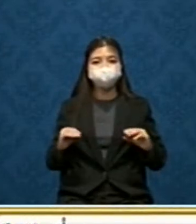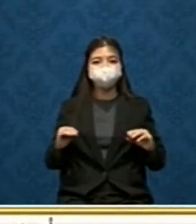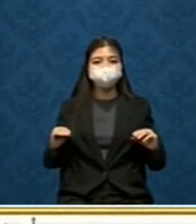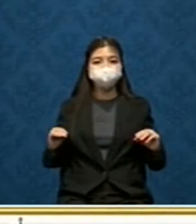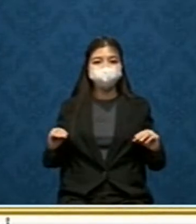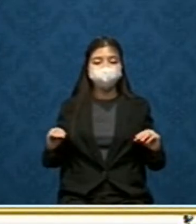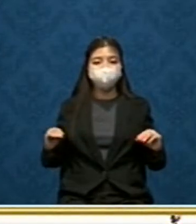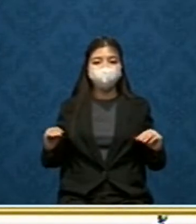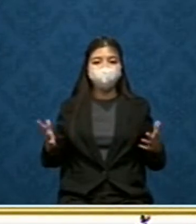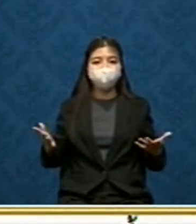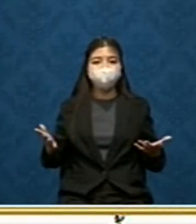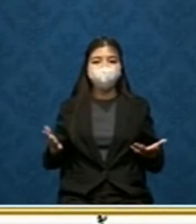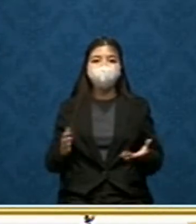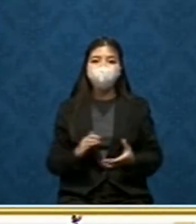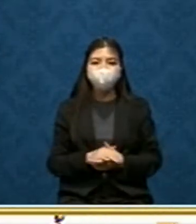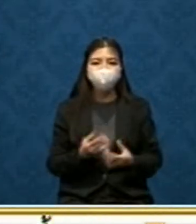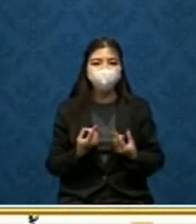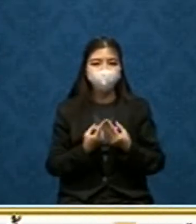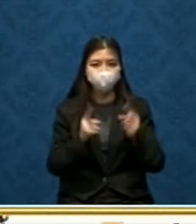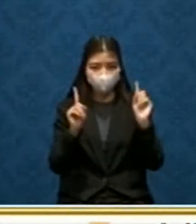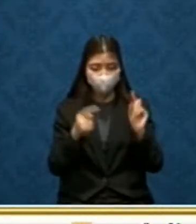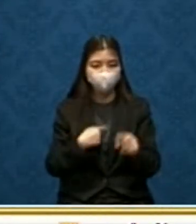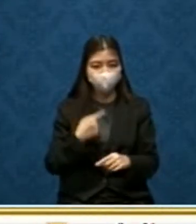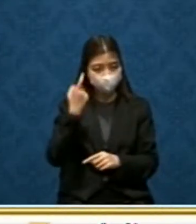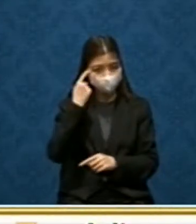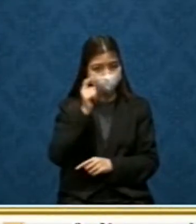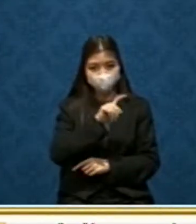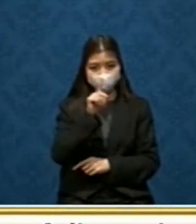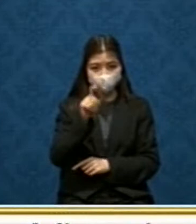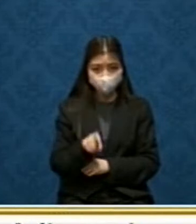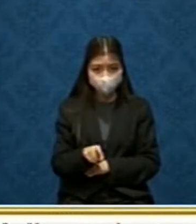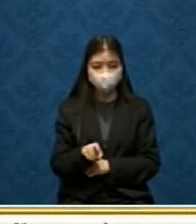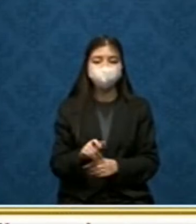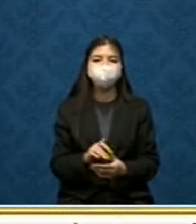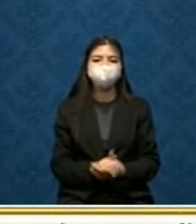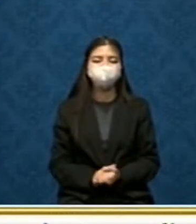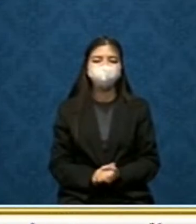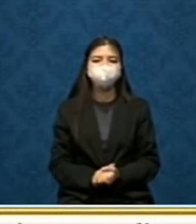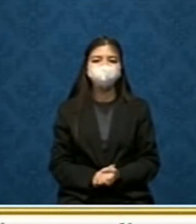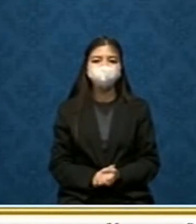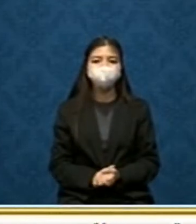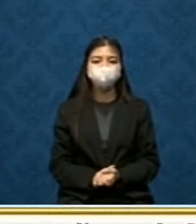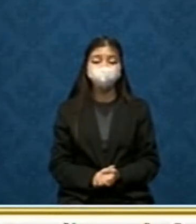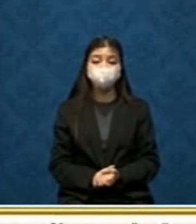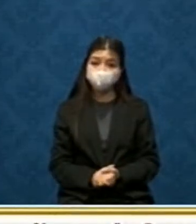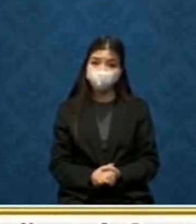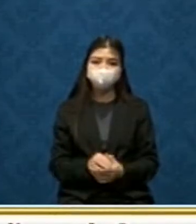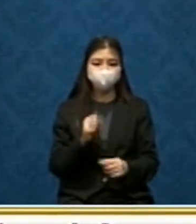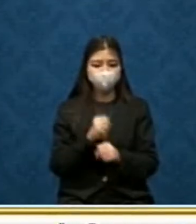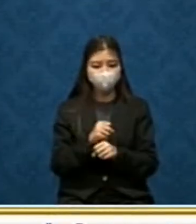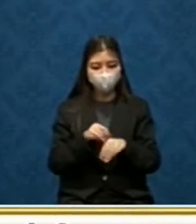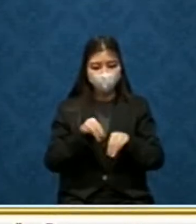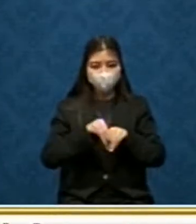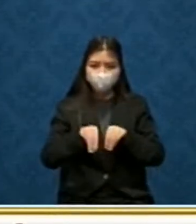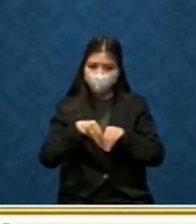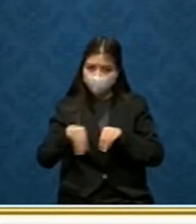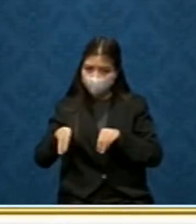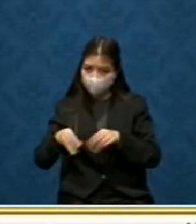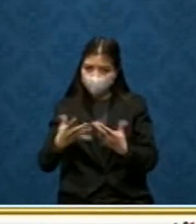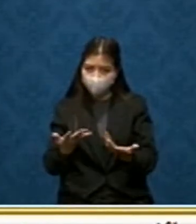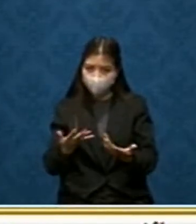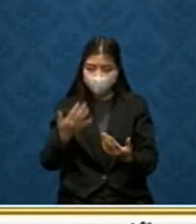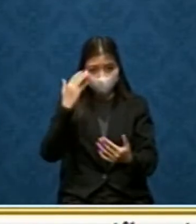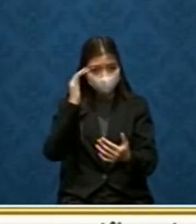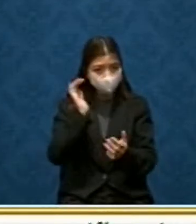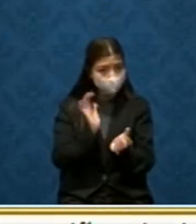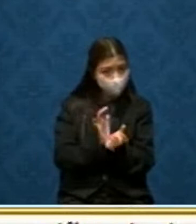คนลักบุคลิกนิ่าก็สงสัยแล้สงสัยต่ไปอีกว่าเครองการท ถูกจับแล้วตํารวจ